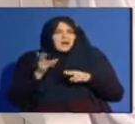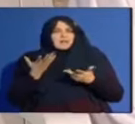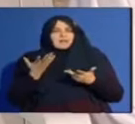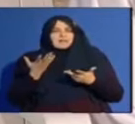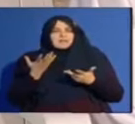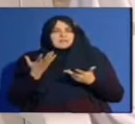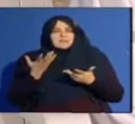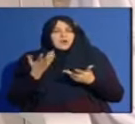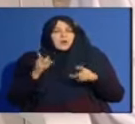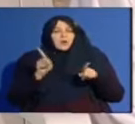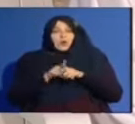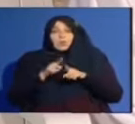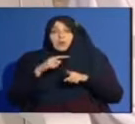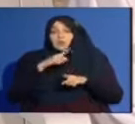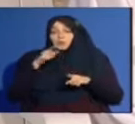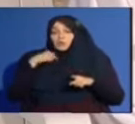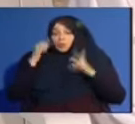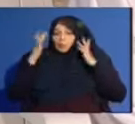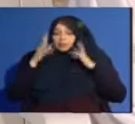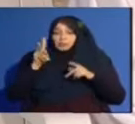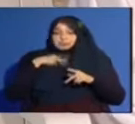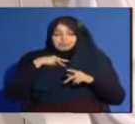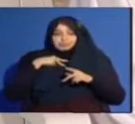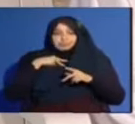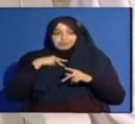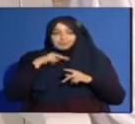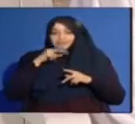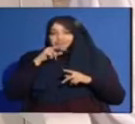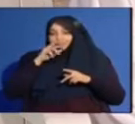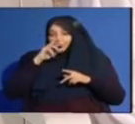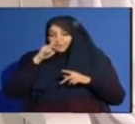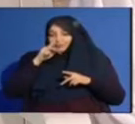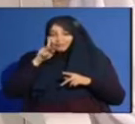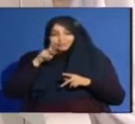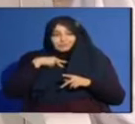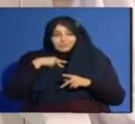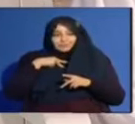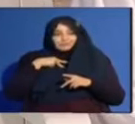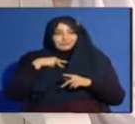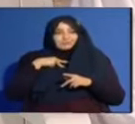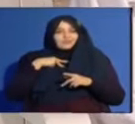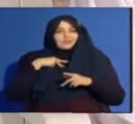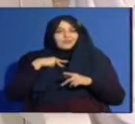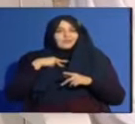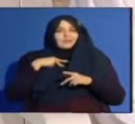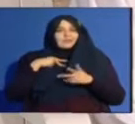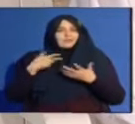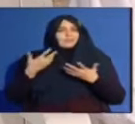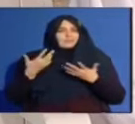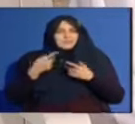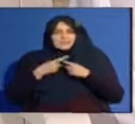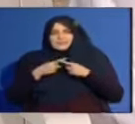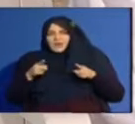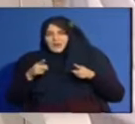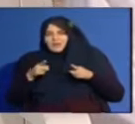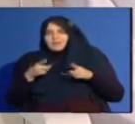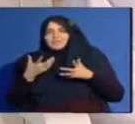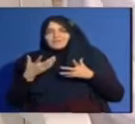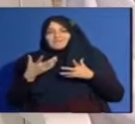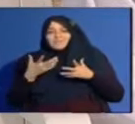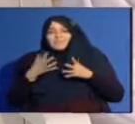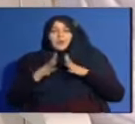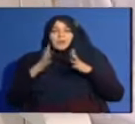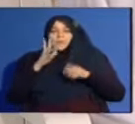تتنافى مع تديننا، تتنافى مع عاداتنا وأعرافنا. نعم. هو إشكال كبير.